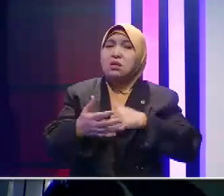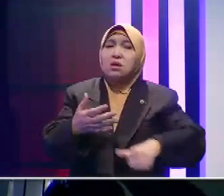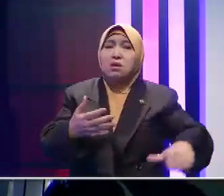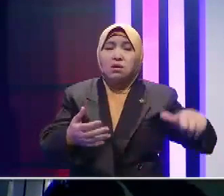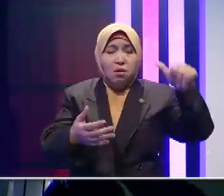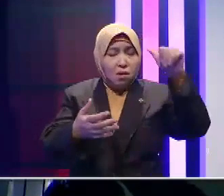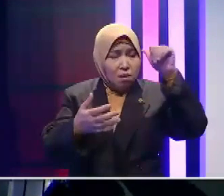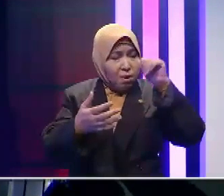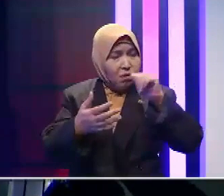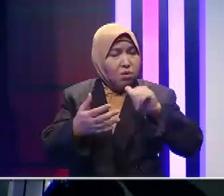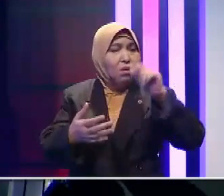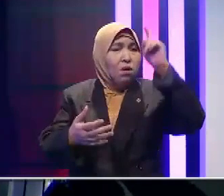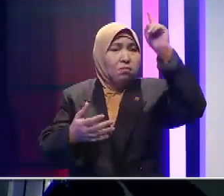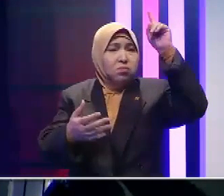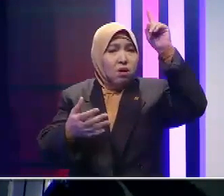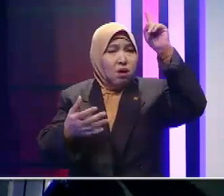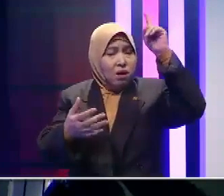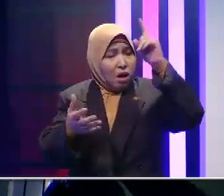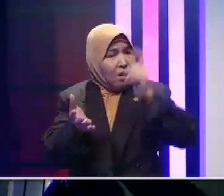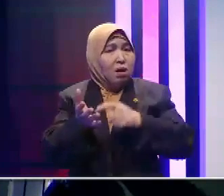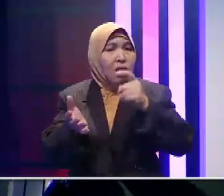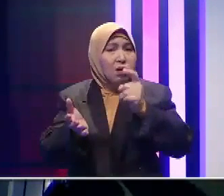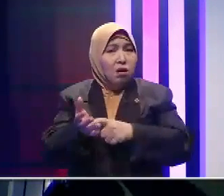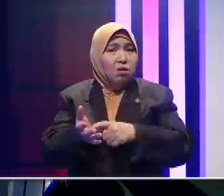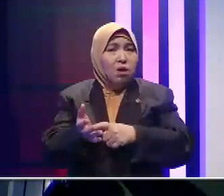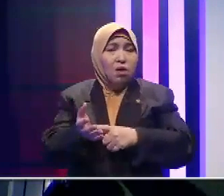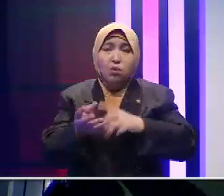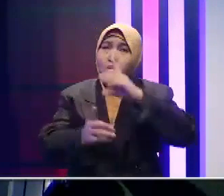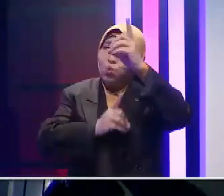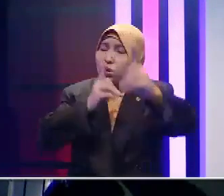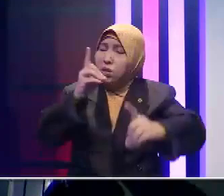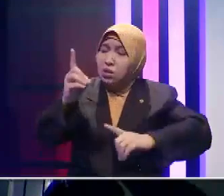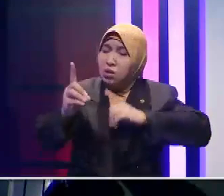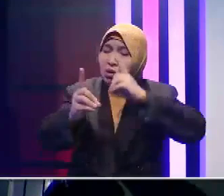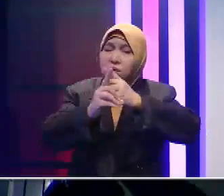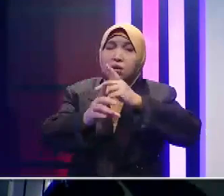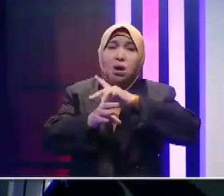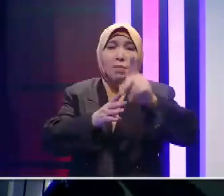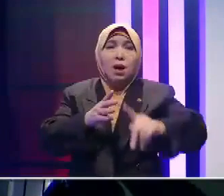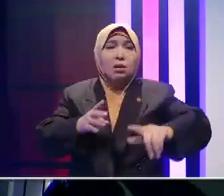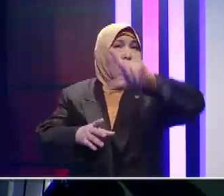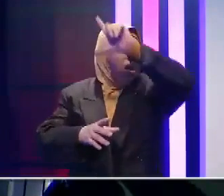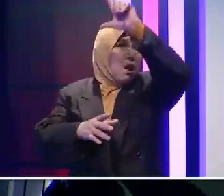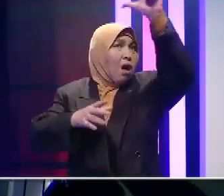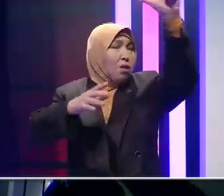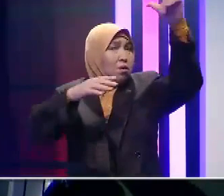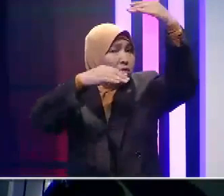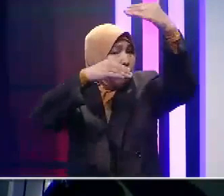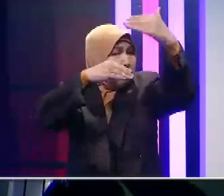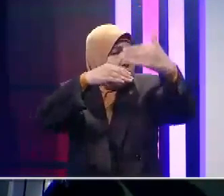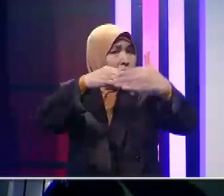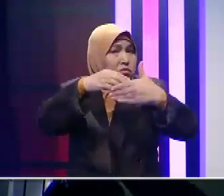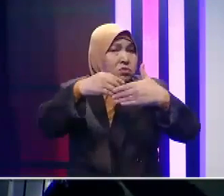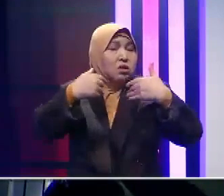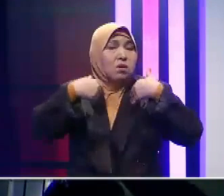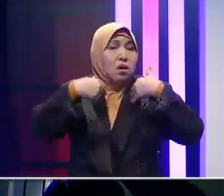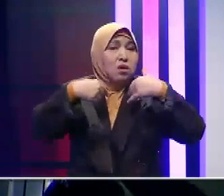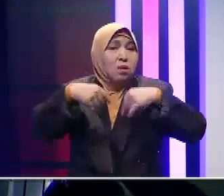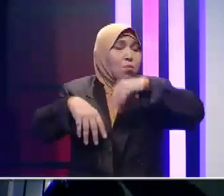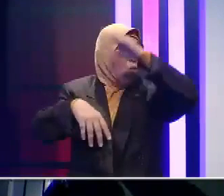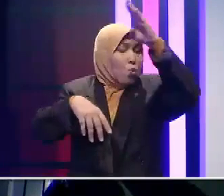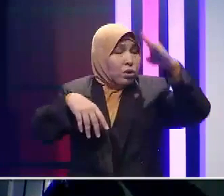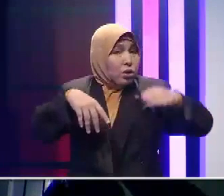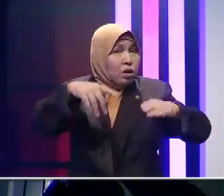yang Allah kalamkan. Keadaan-keadaan dunia tengah kiamat, langit terlalu dekat, dan saya ada di atas puncak sebuah